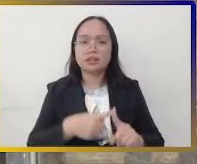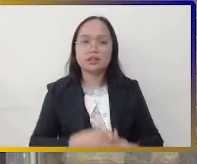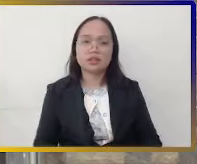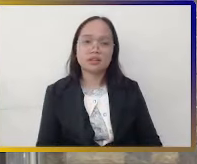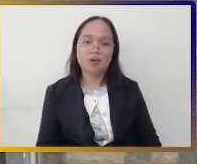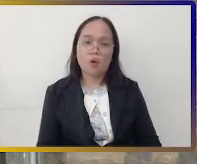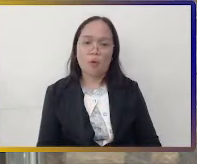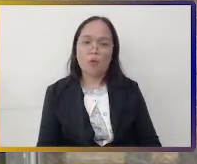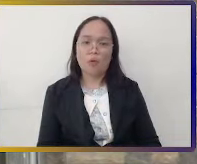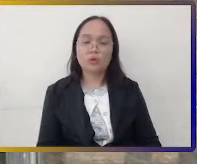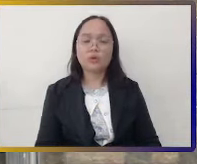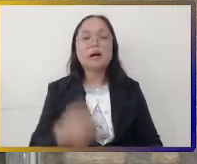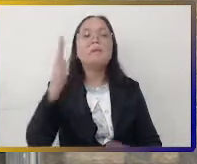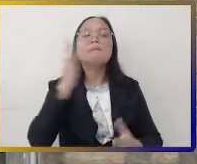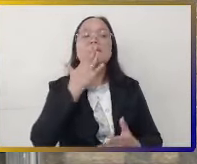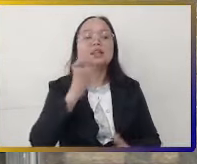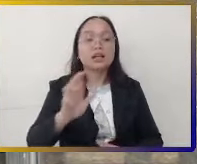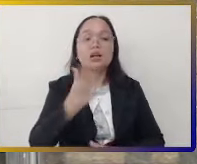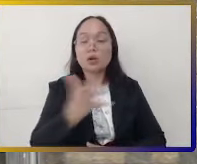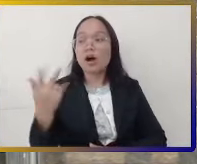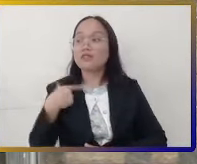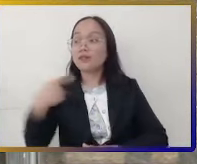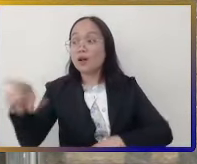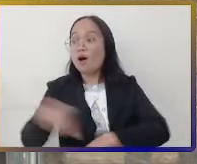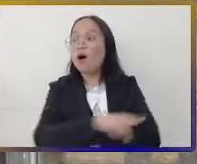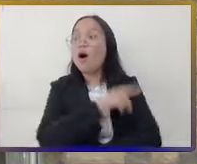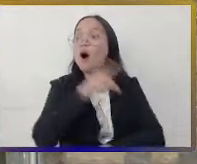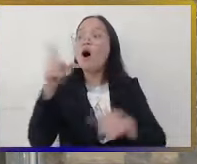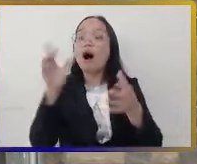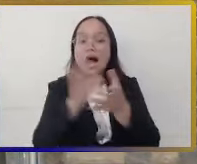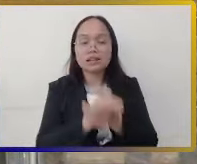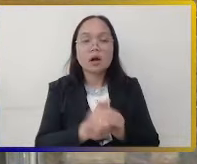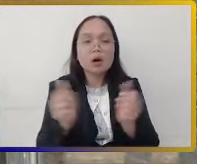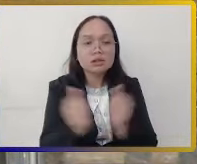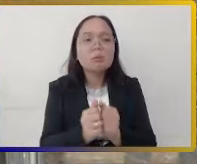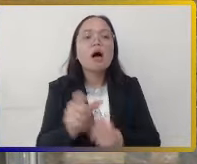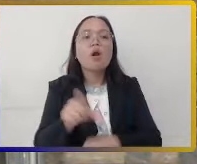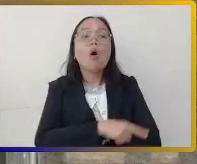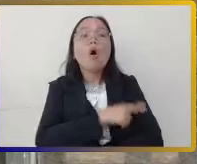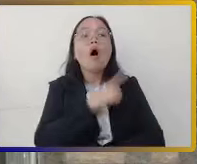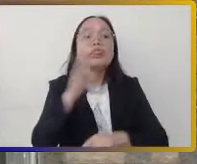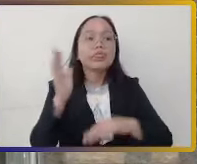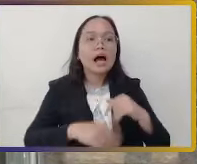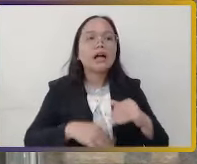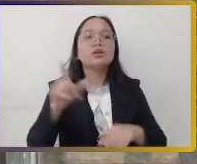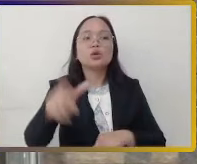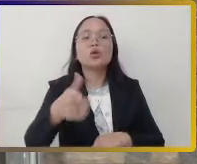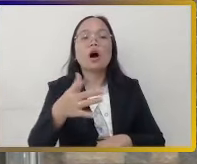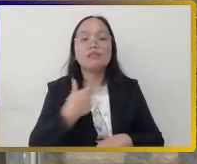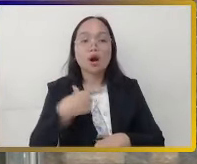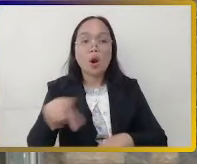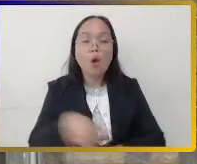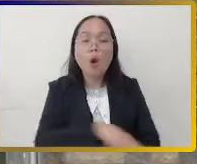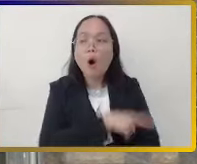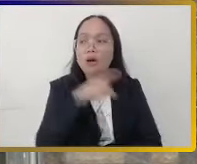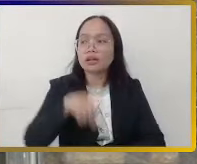Mas magandang mahaba ang inyong pagsasama kaysa mahaba ang inyong paghahanap ng makakasama.